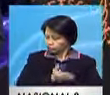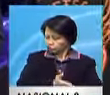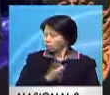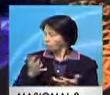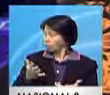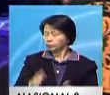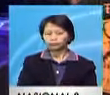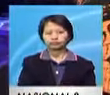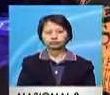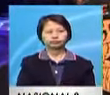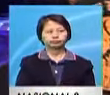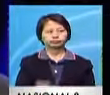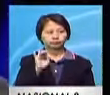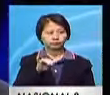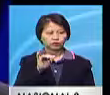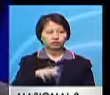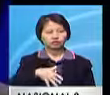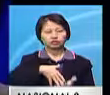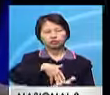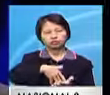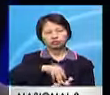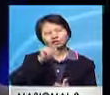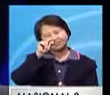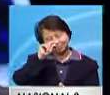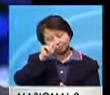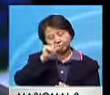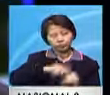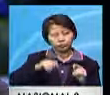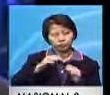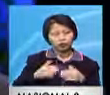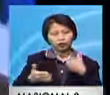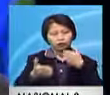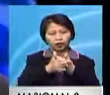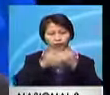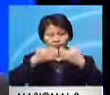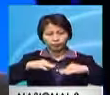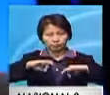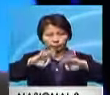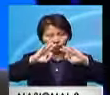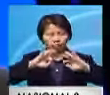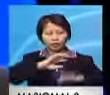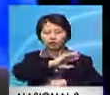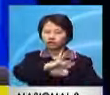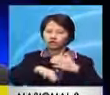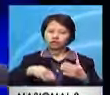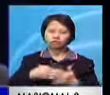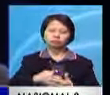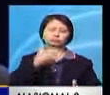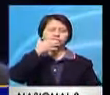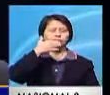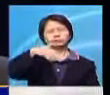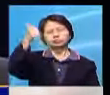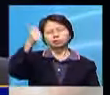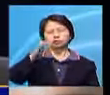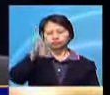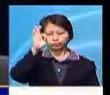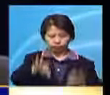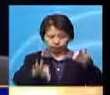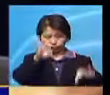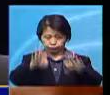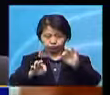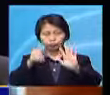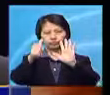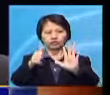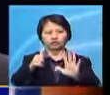Okey, sebenarnya kekurangan tu tak banyak sangat sebab dah sampai ke peringkat final ni, semuanya memang yang terbaik terpilih dan